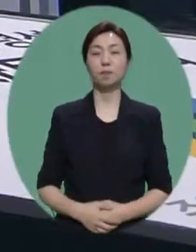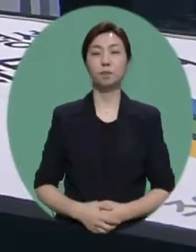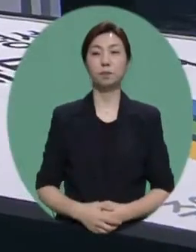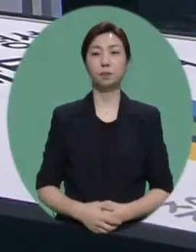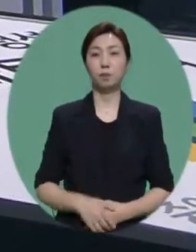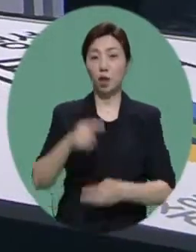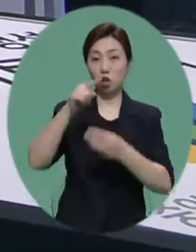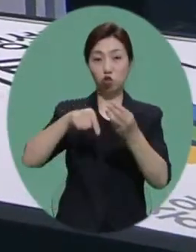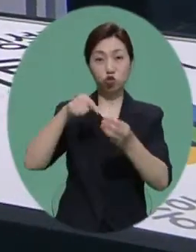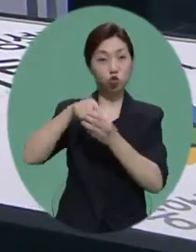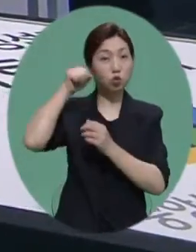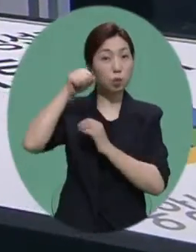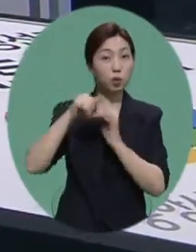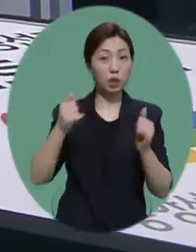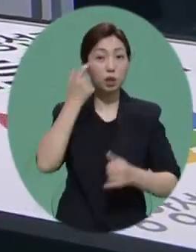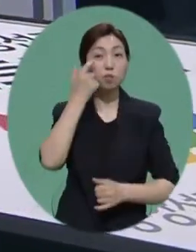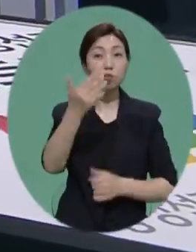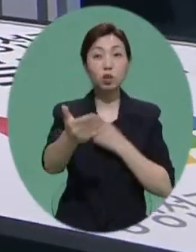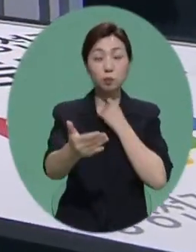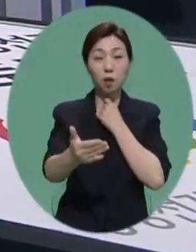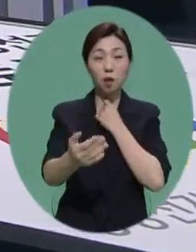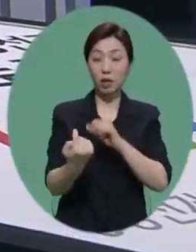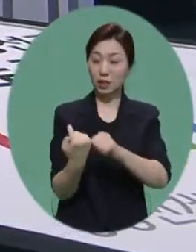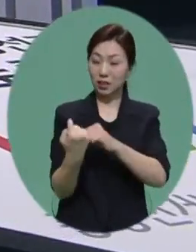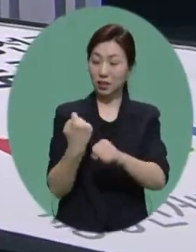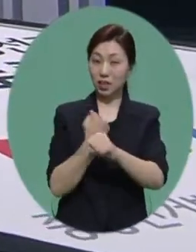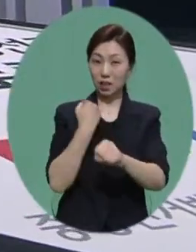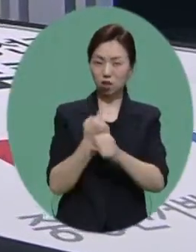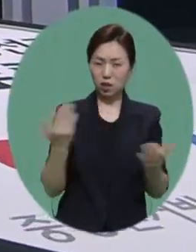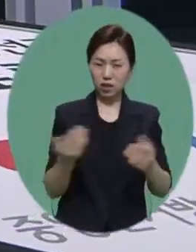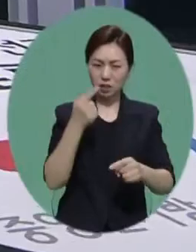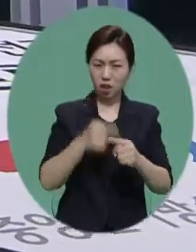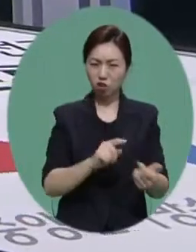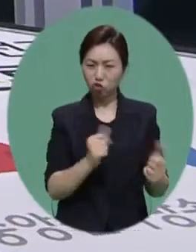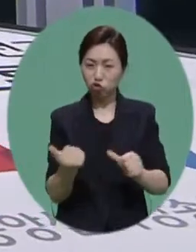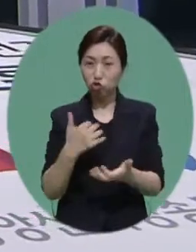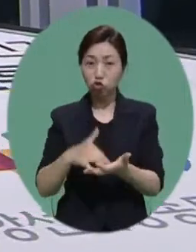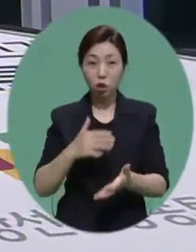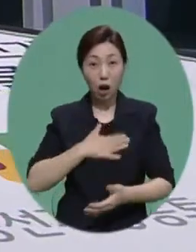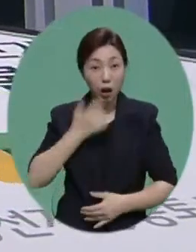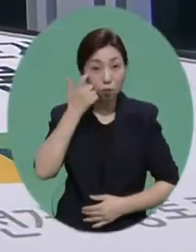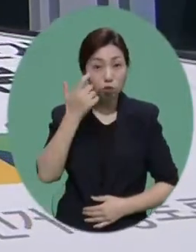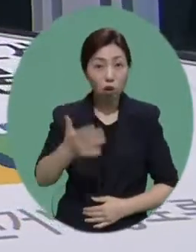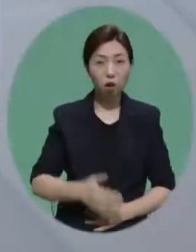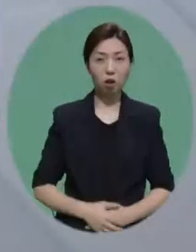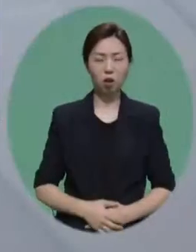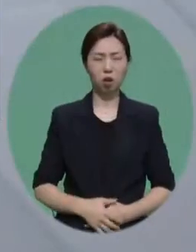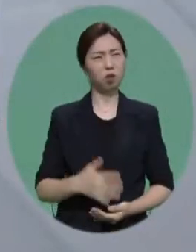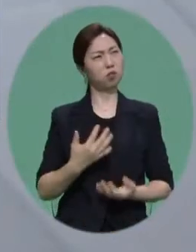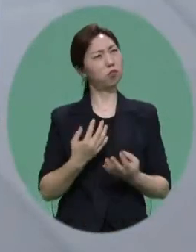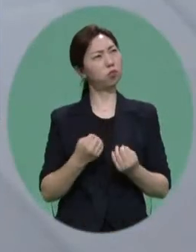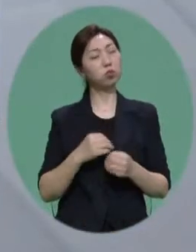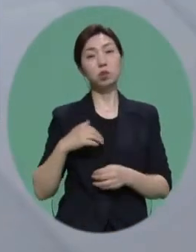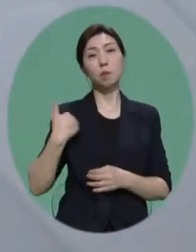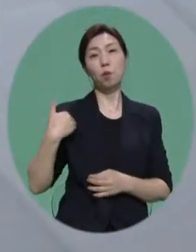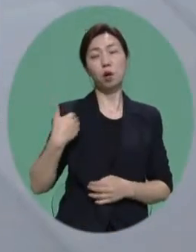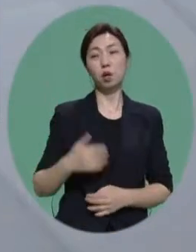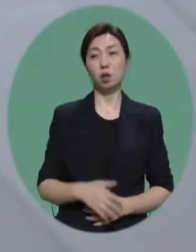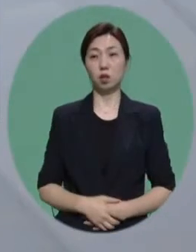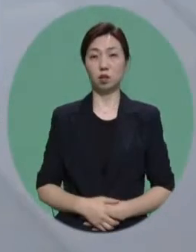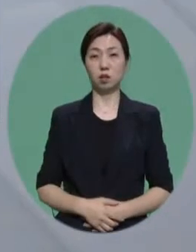질문들이 겠는데 작년에 산재로 몇 명 죽었는지 아십니까 그래서 숫자는 뭐 정확히 1